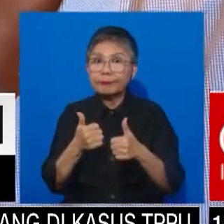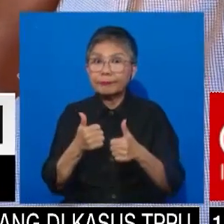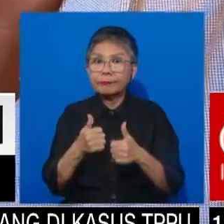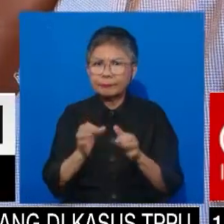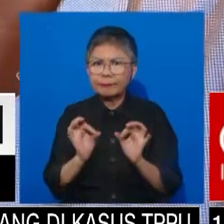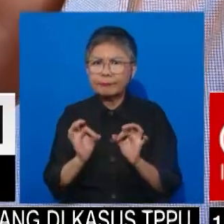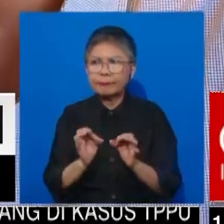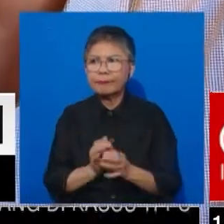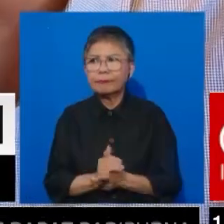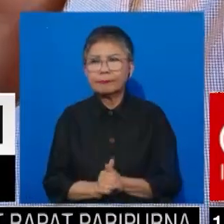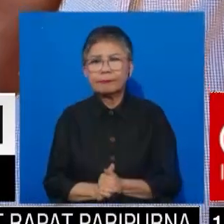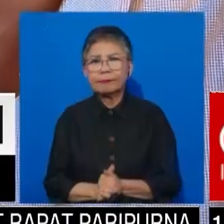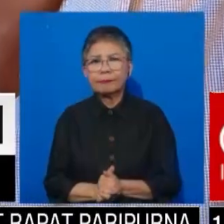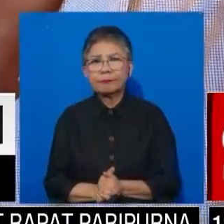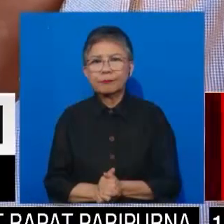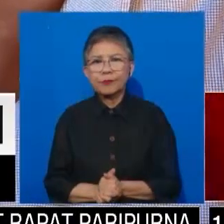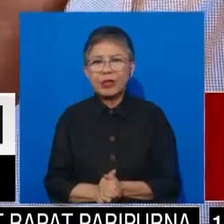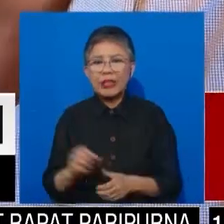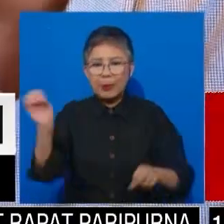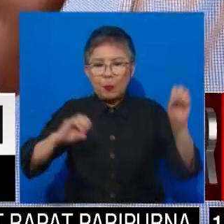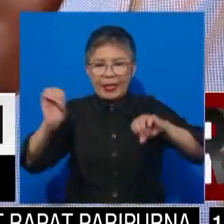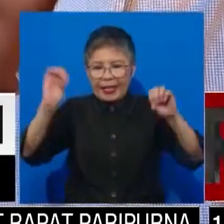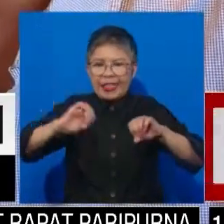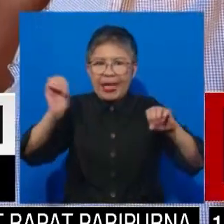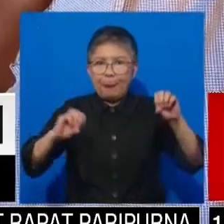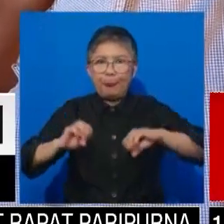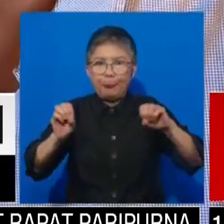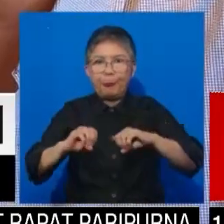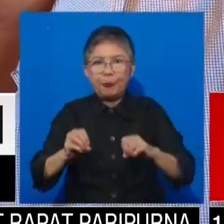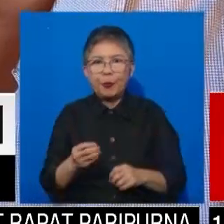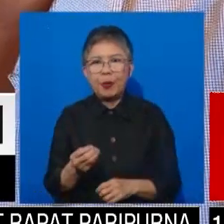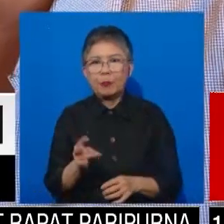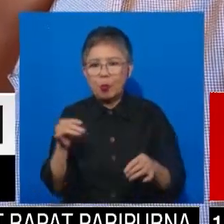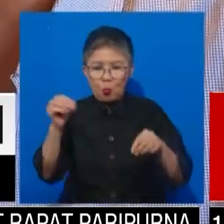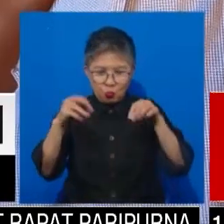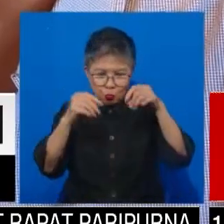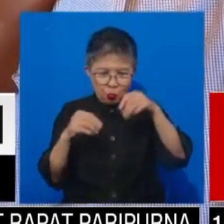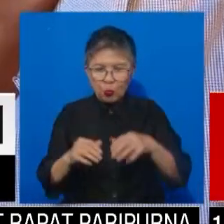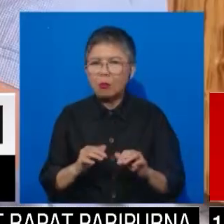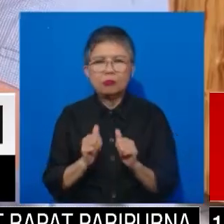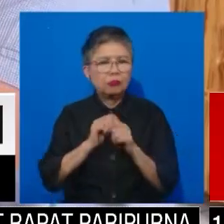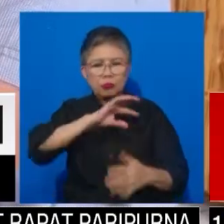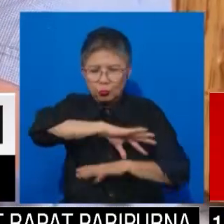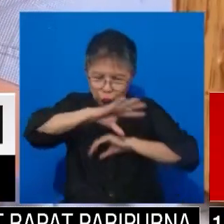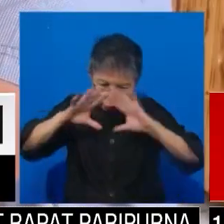rasa inilah, kayak ada kecapnya kan, terus cabai apa segala macam, bumbu-bumbunya juga enak semua.